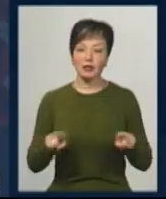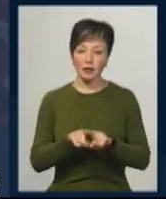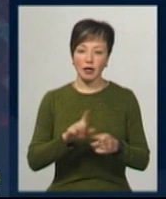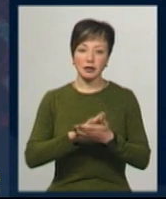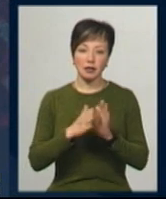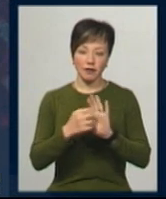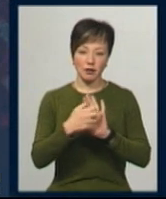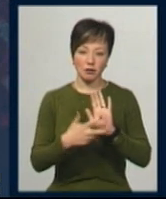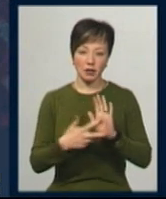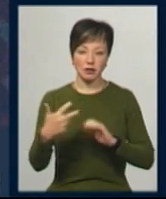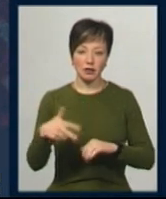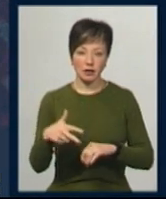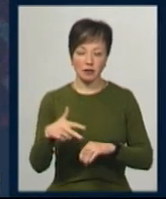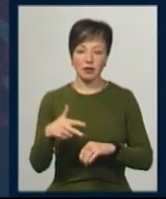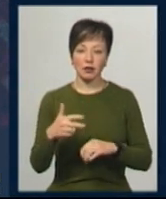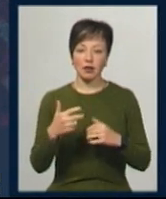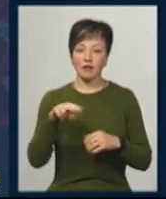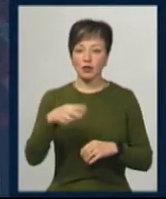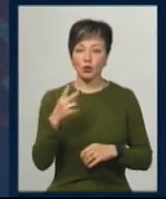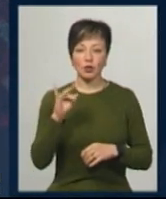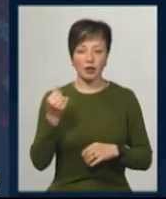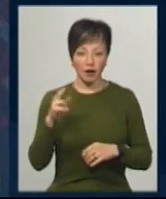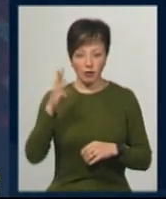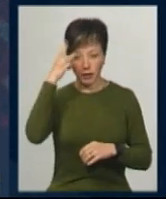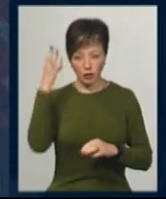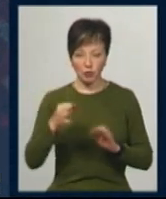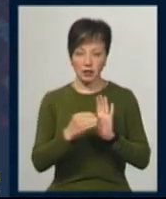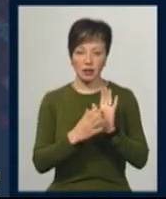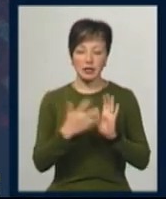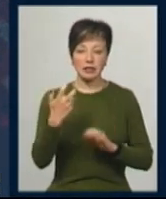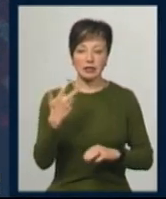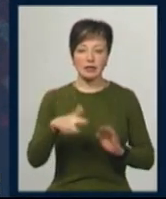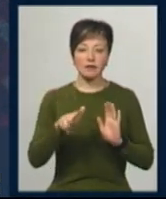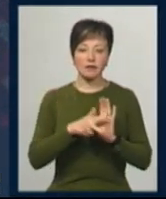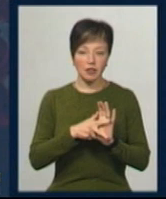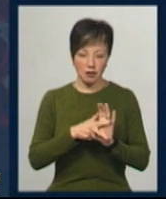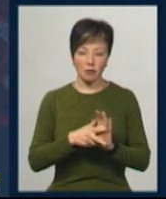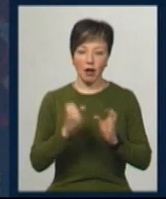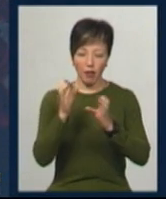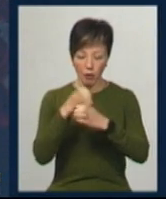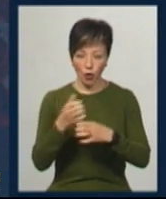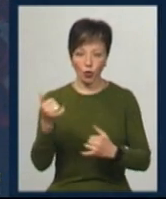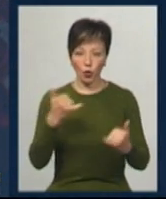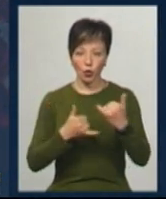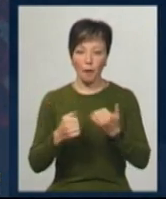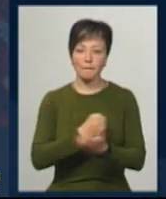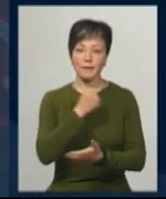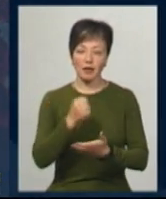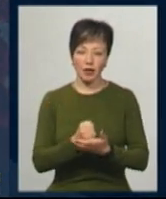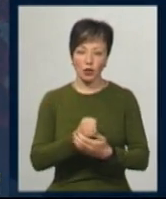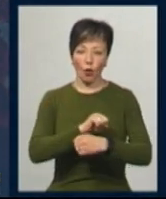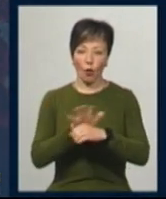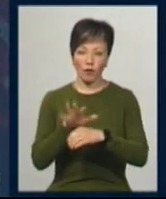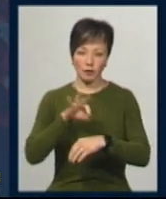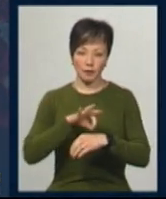на 18.30 22 травня в Хмельницькій області зареєстровано 338 лабораторно підтверджених випадків